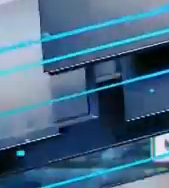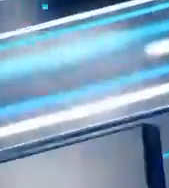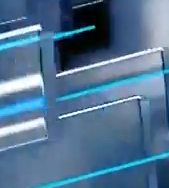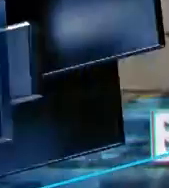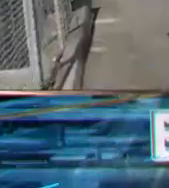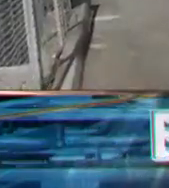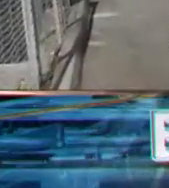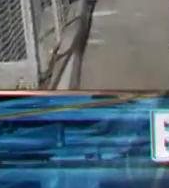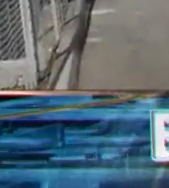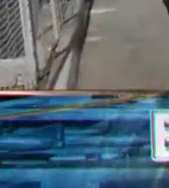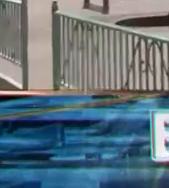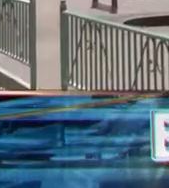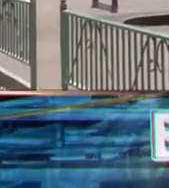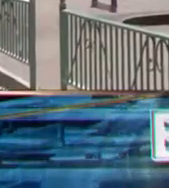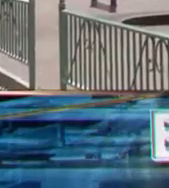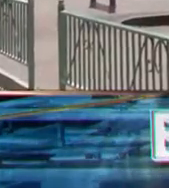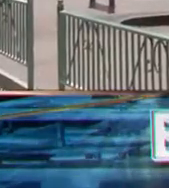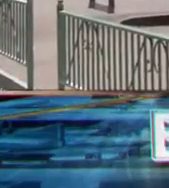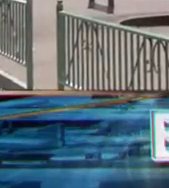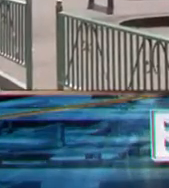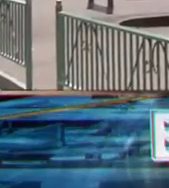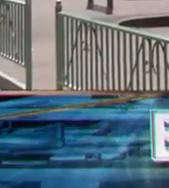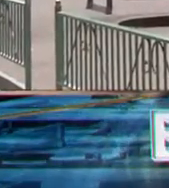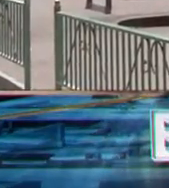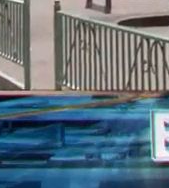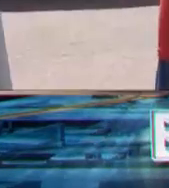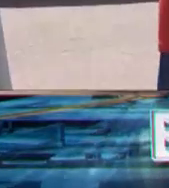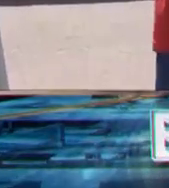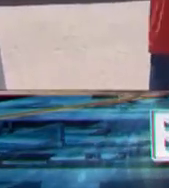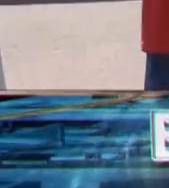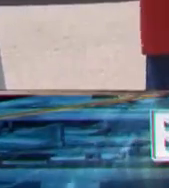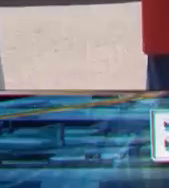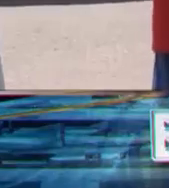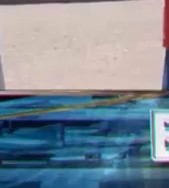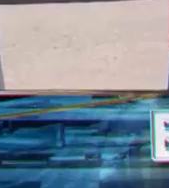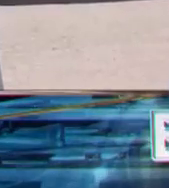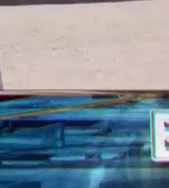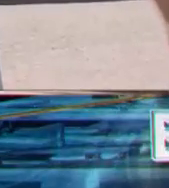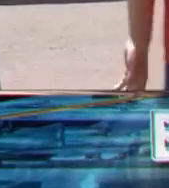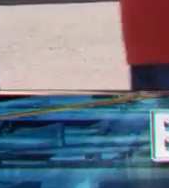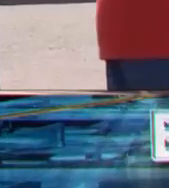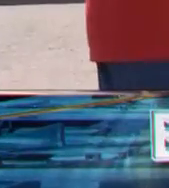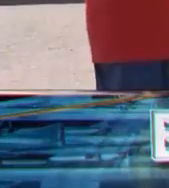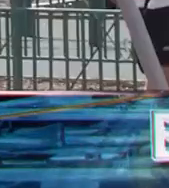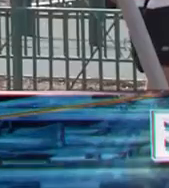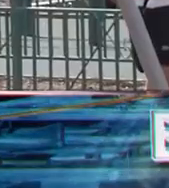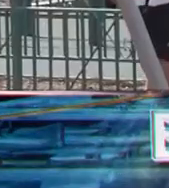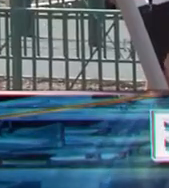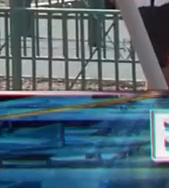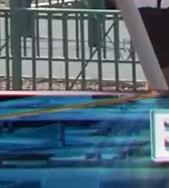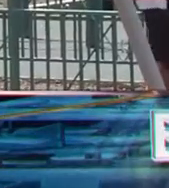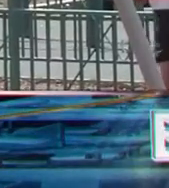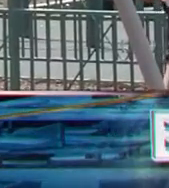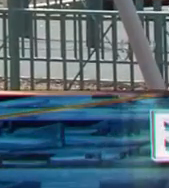Тұрғындар қауіпсіздігі, жетісулықтар үшін қолайлы жағдай жасау. Облыс әкімі мән берген мәселе Талғар ауданында іске асуда.